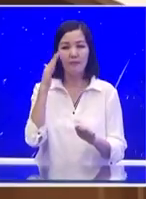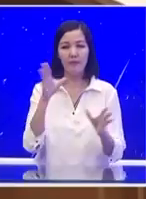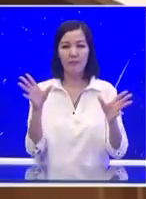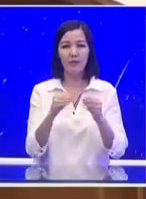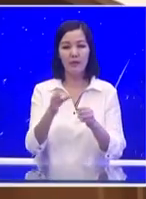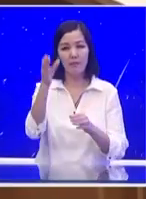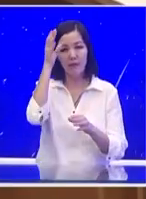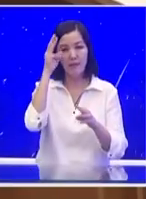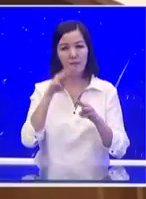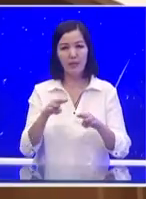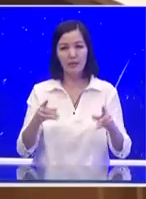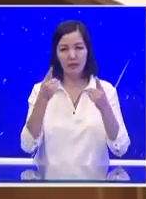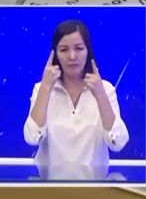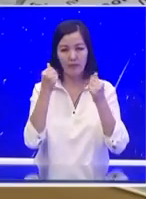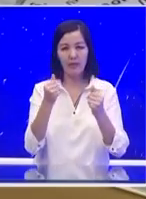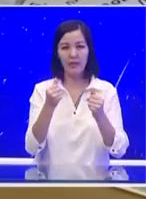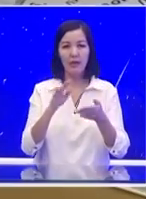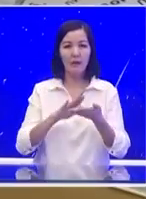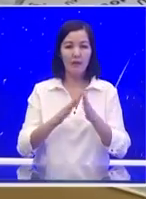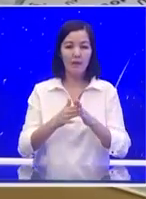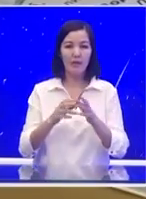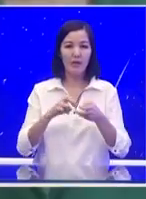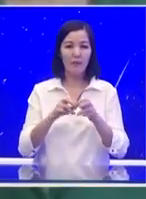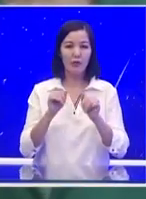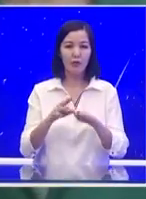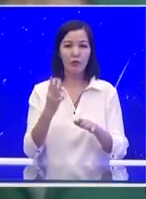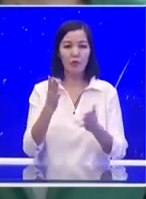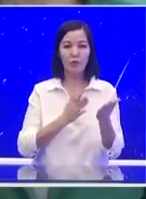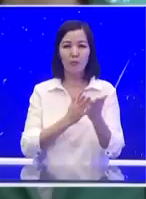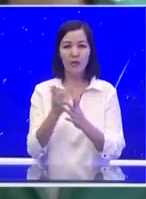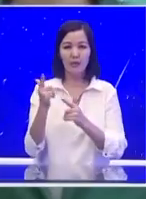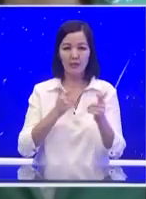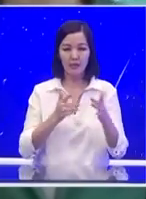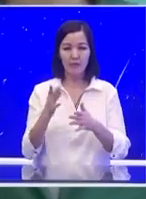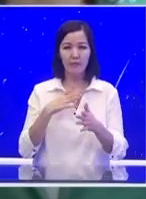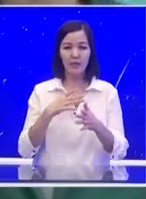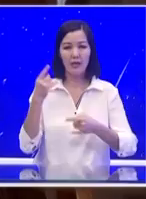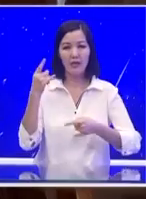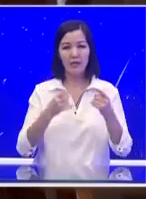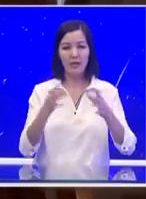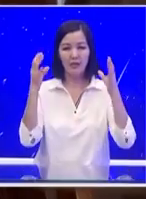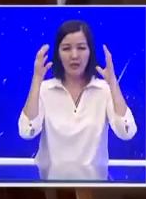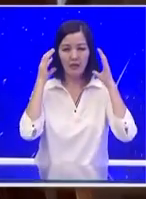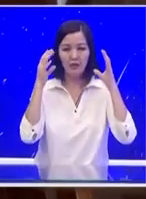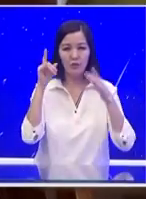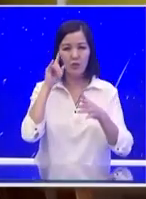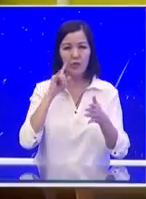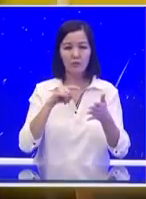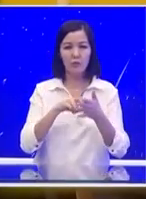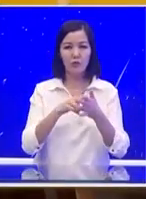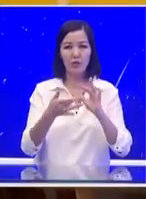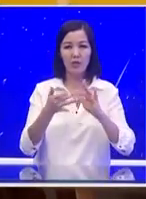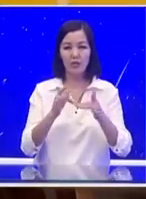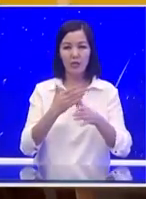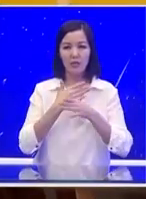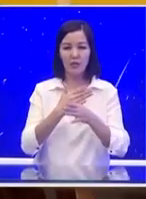білім министрлігі де біледі. Тығырықтан шығу үшін негізгі 4 бағытты әзірлеп берді. Телеарна, радио, қазпошта, интернет желісі